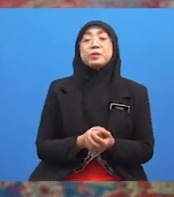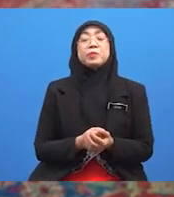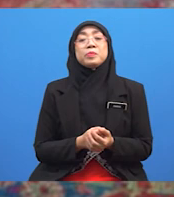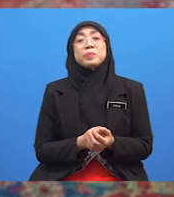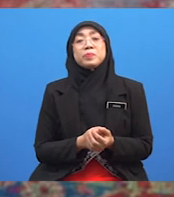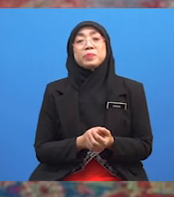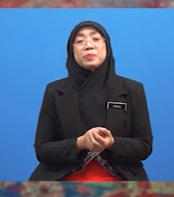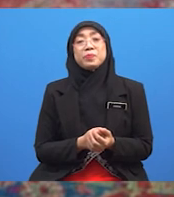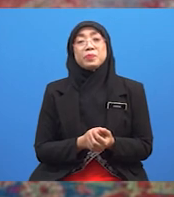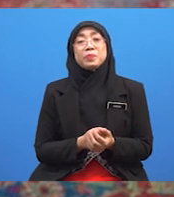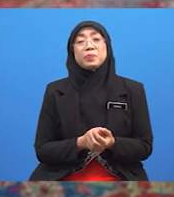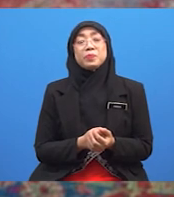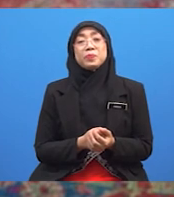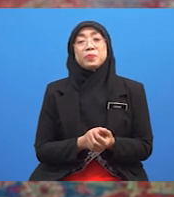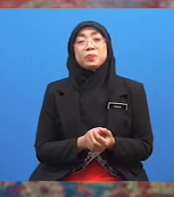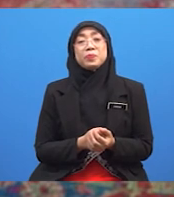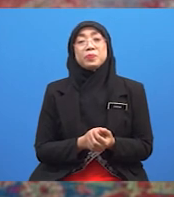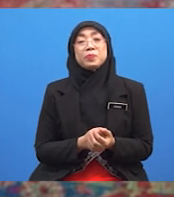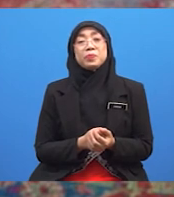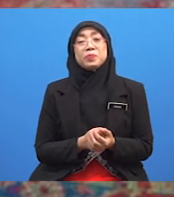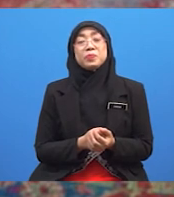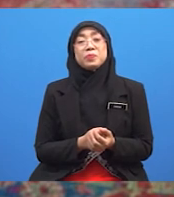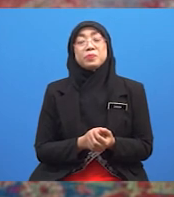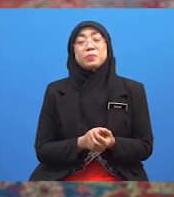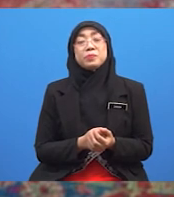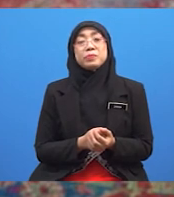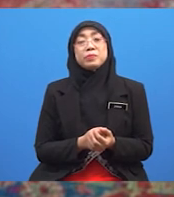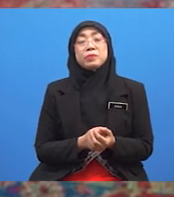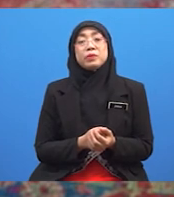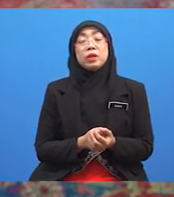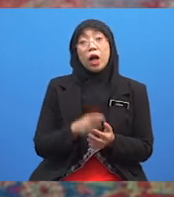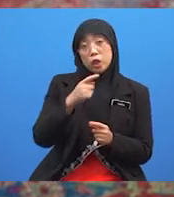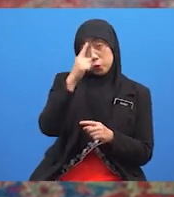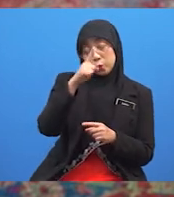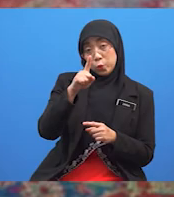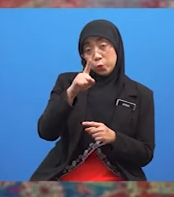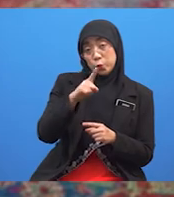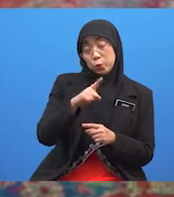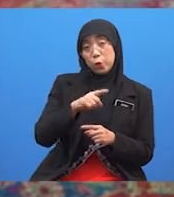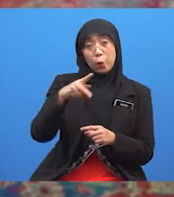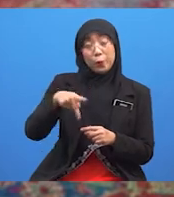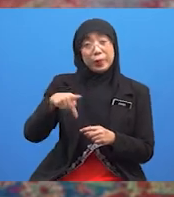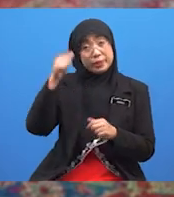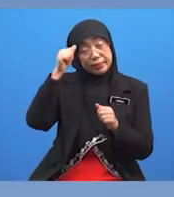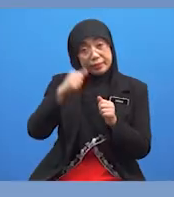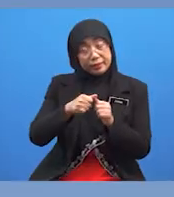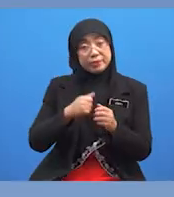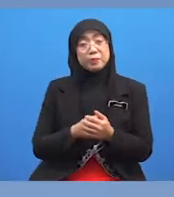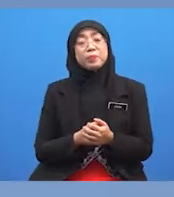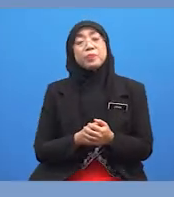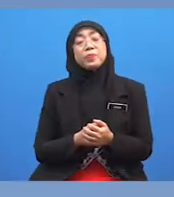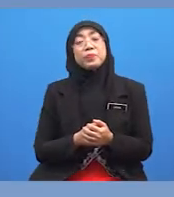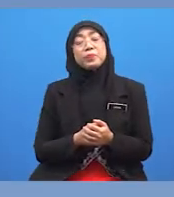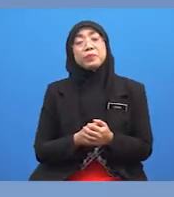terlebih dahulu. Tujuannya agar para pelajar mudah untuk mengingatinya nanti.